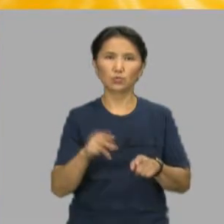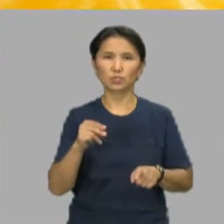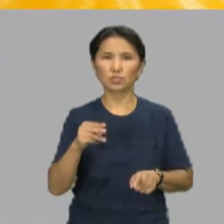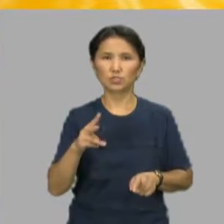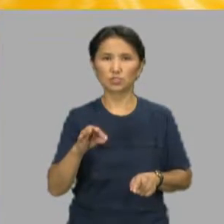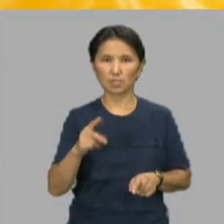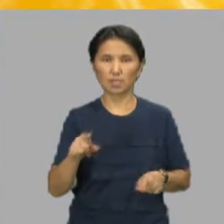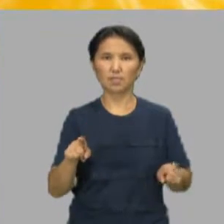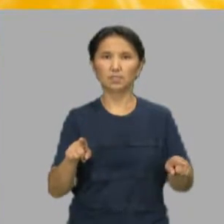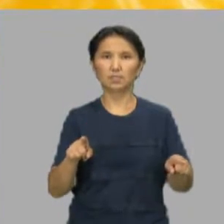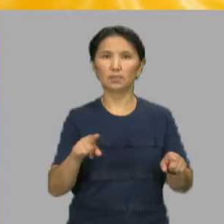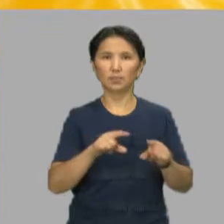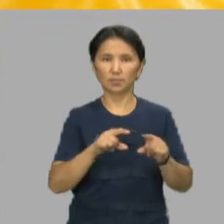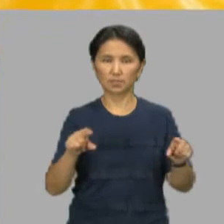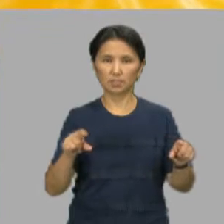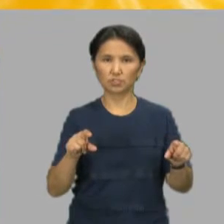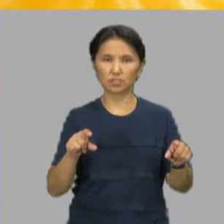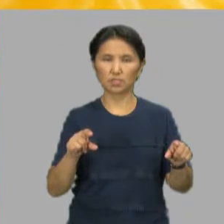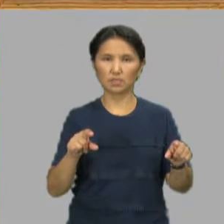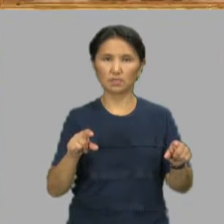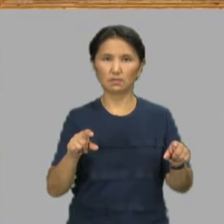Однородные члены предложения